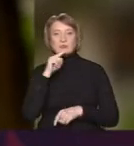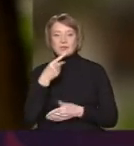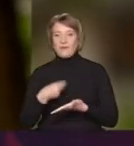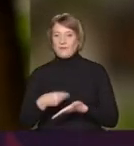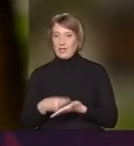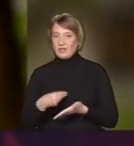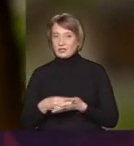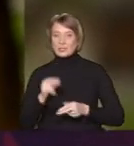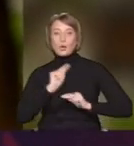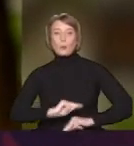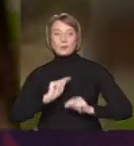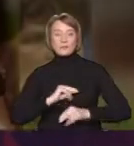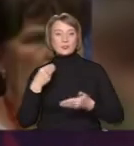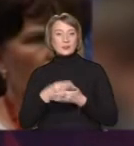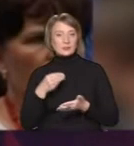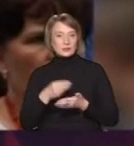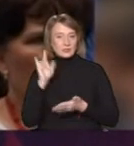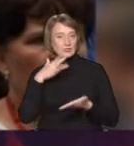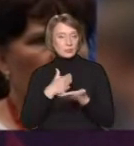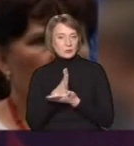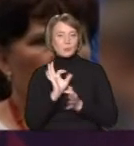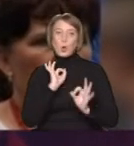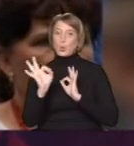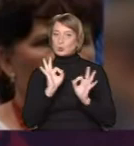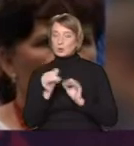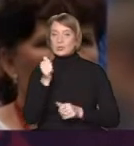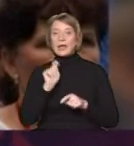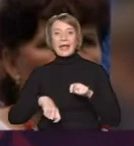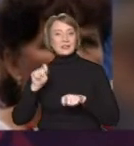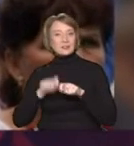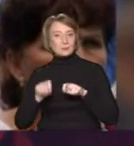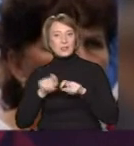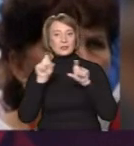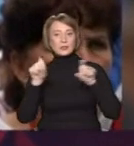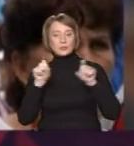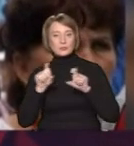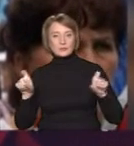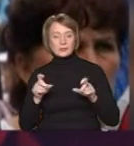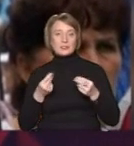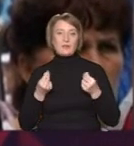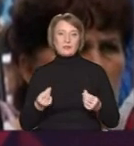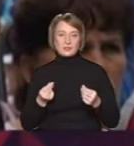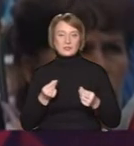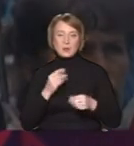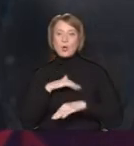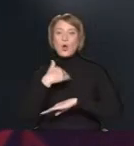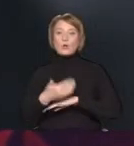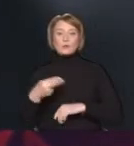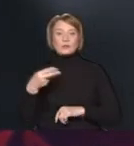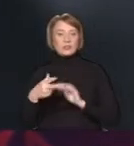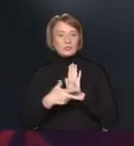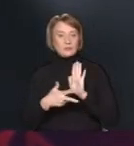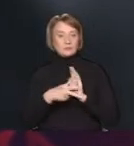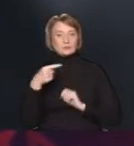економіст-фінансист. Працював фінансовим аналітиком, консультантом, експертом департаменту корпоративних фінансів, офіціантом. З 2008